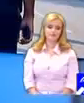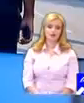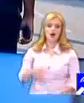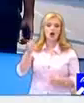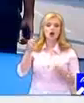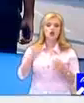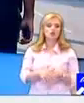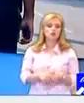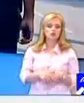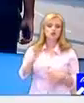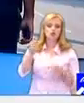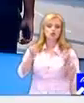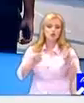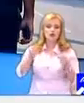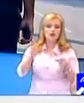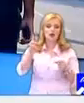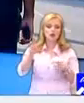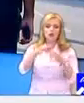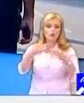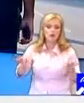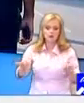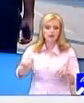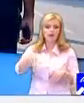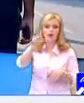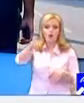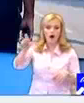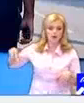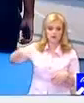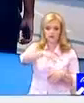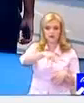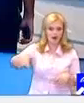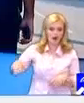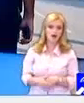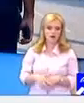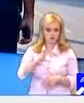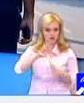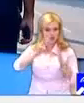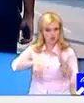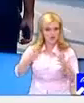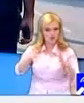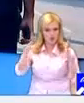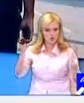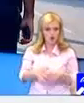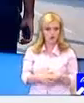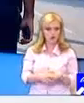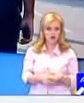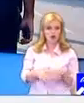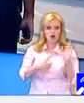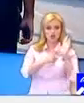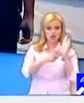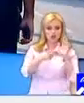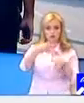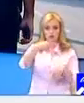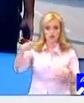Șoferii care nu dau prioritate pietonilor și bicicliștilor vor plăti amenzi mai mari. La prima abatere, aceștia vor achita între 600 și